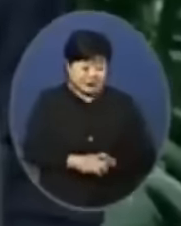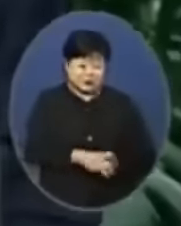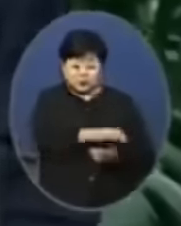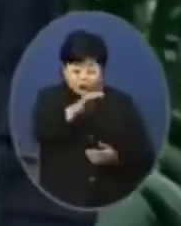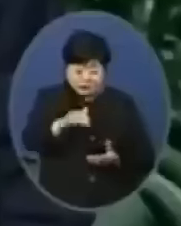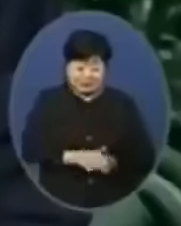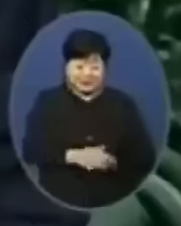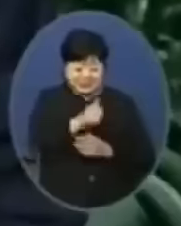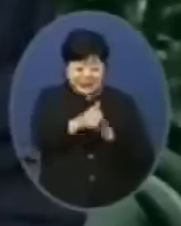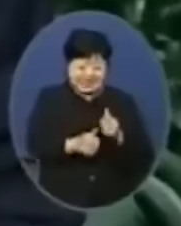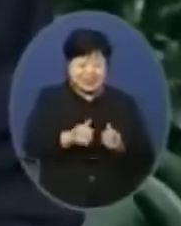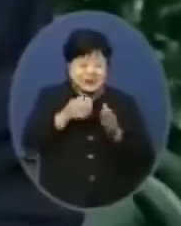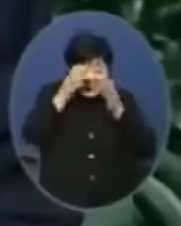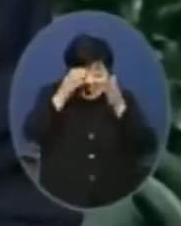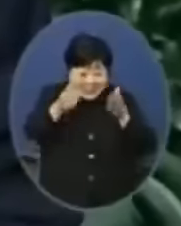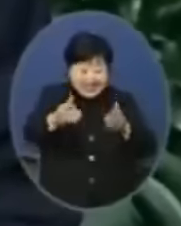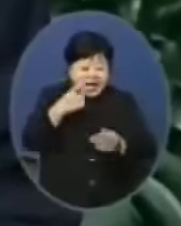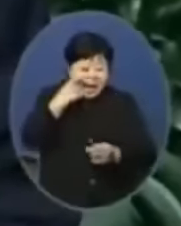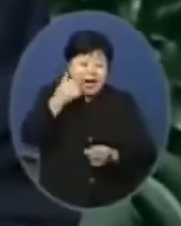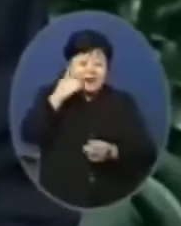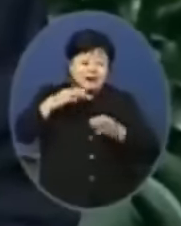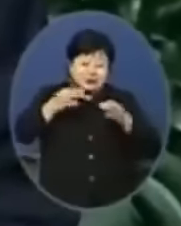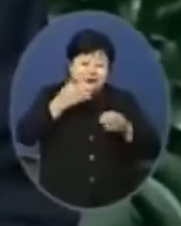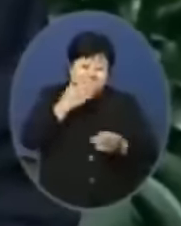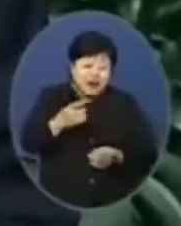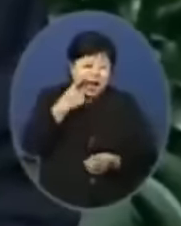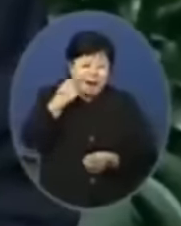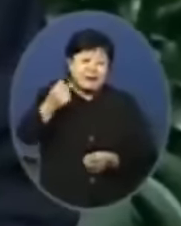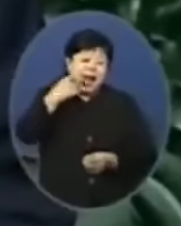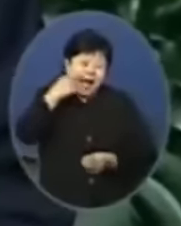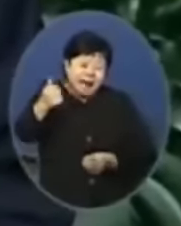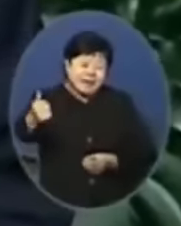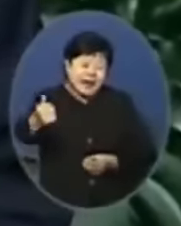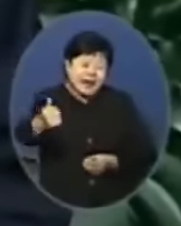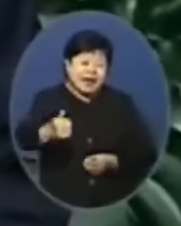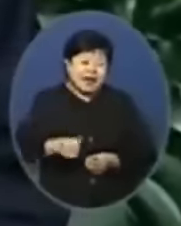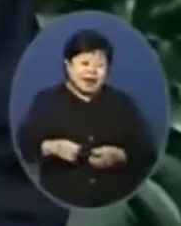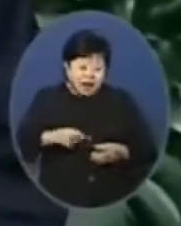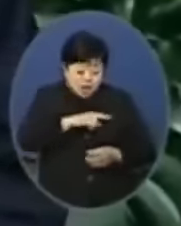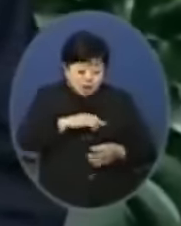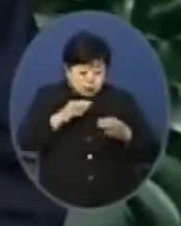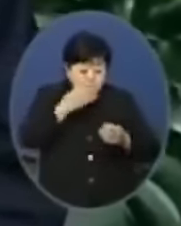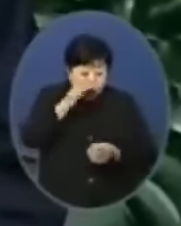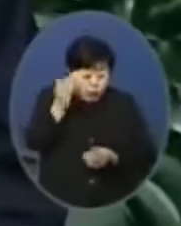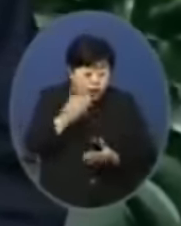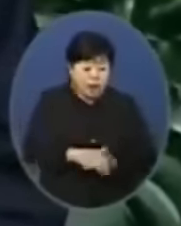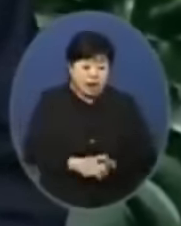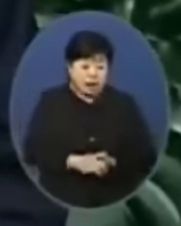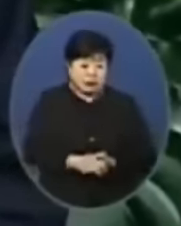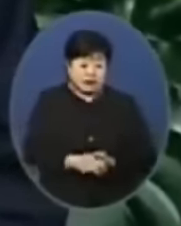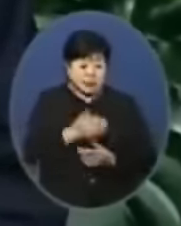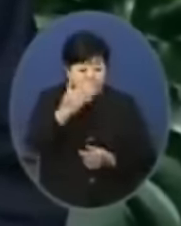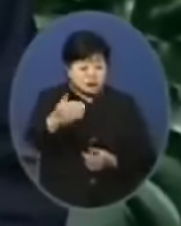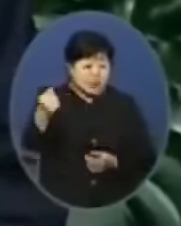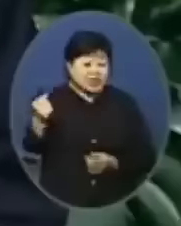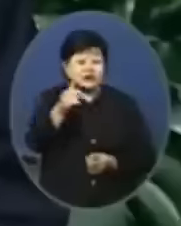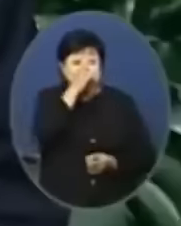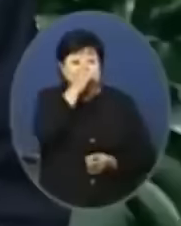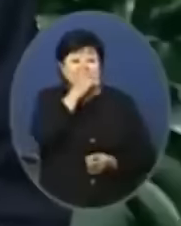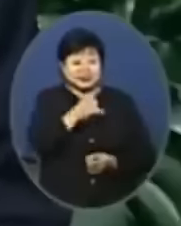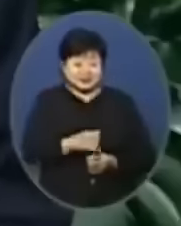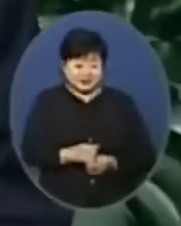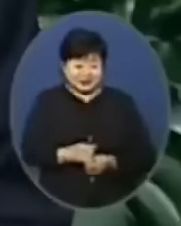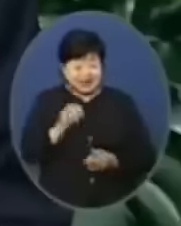우리는 하나님을 향하여 아바지 아빠 아버지라고 부를 수 있습니다. 그것이 바로 여러분이 가지고 있는